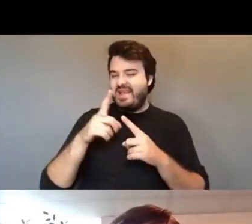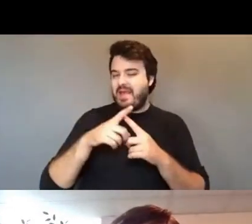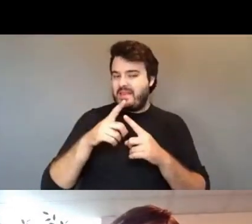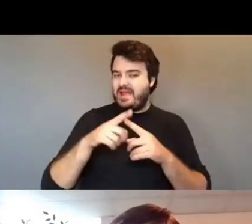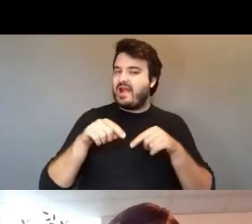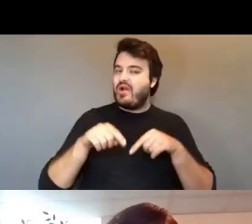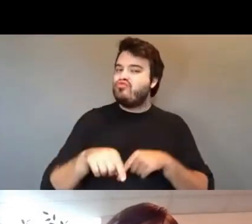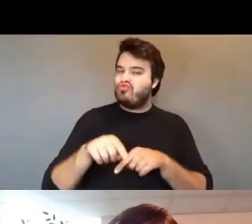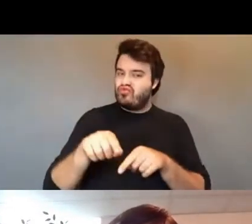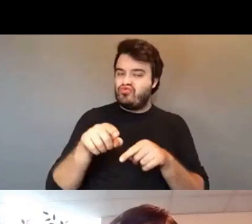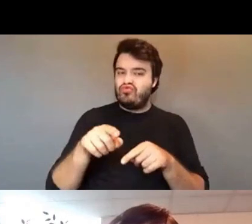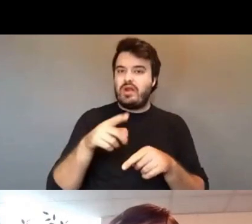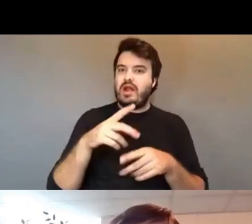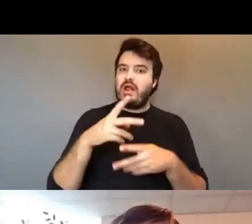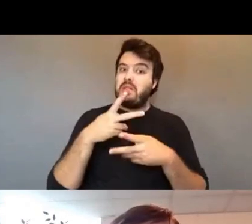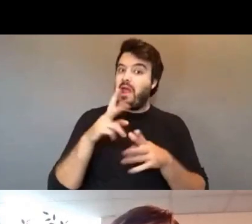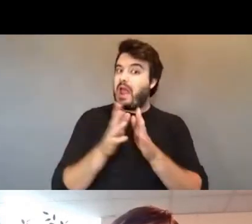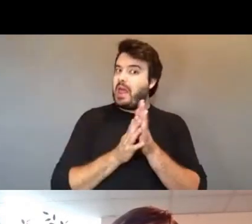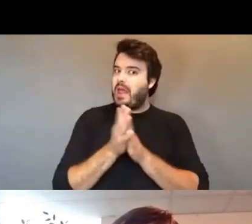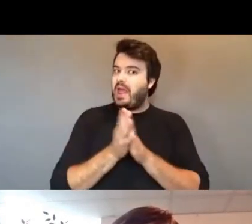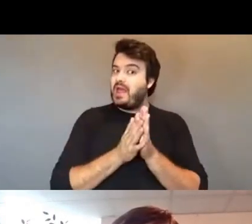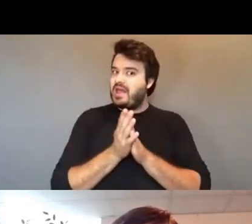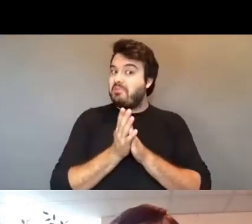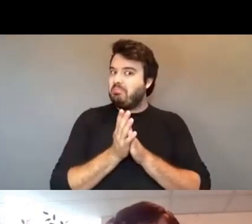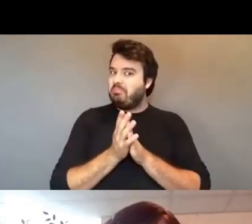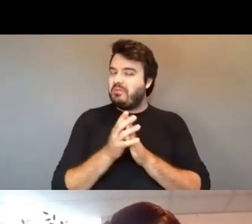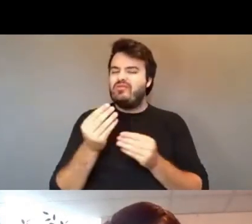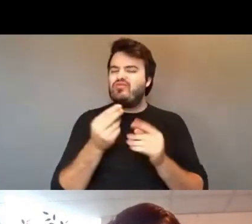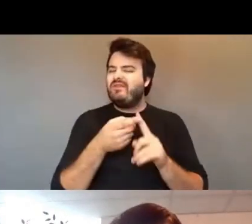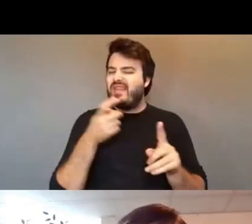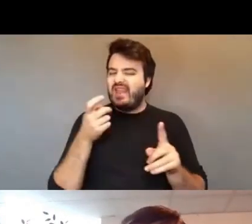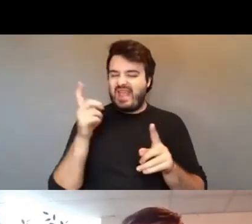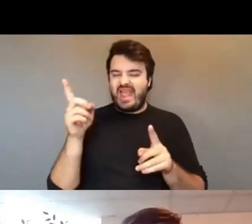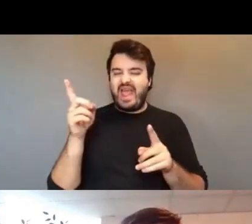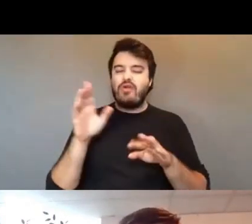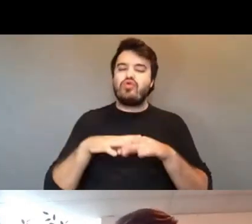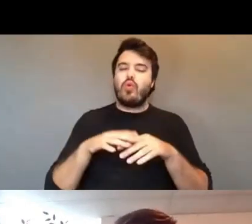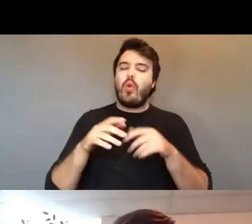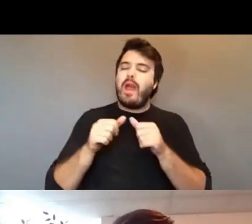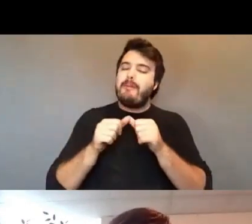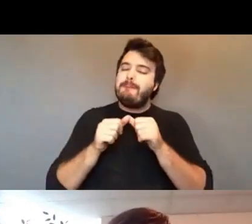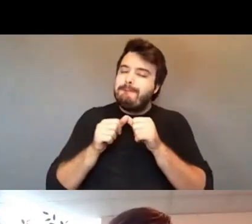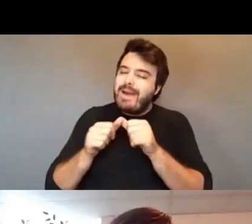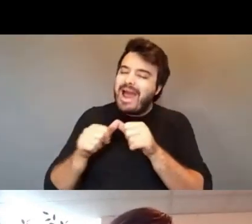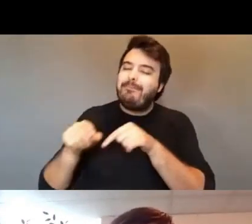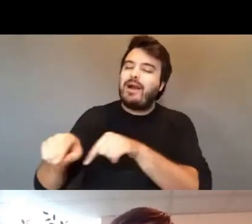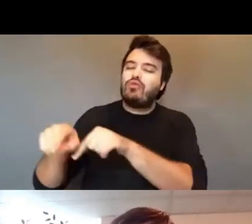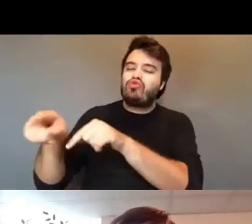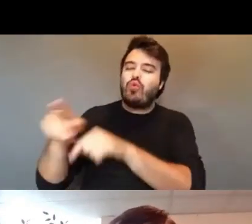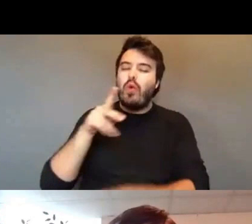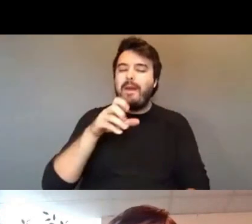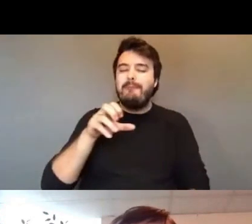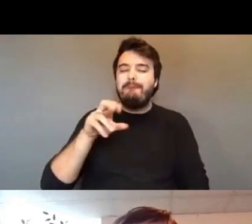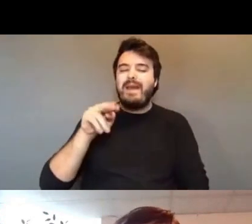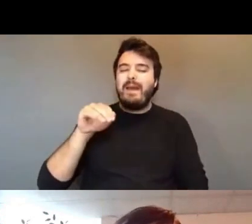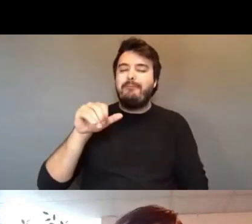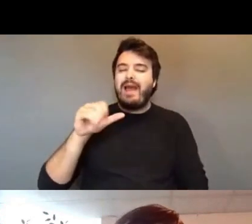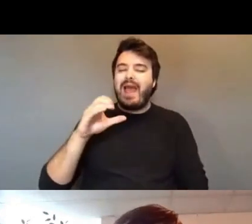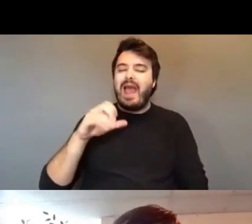culture fort intéressante. Ça vient de la permaculture. Donc, on se rappelle, il y a quelques semaines, on a eu une